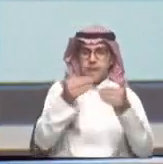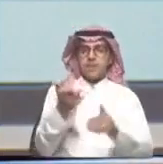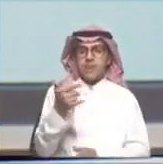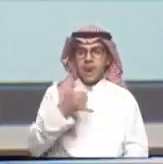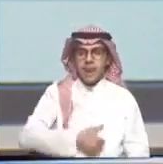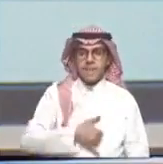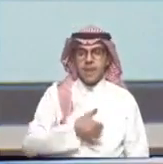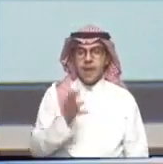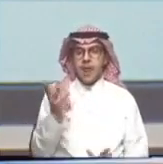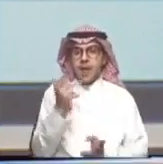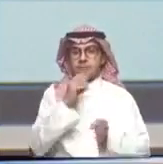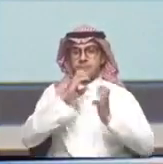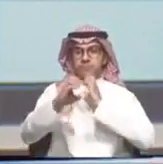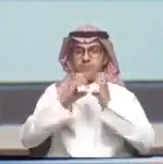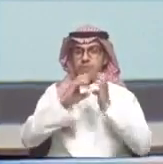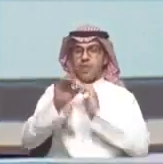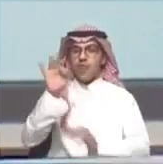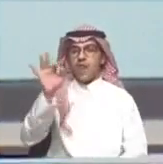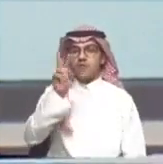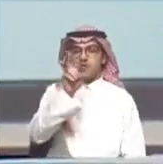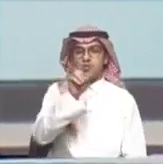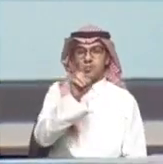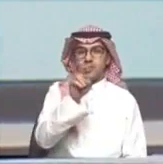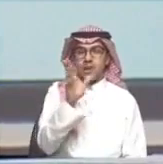شاحنة إغاثية تحمل على متنها